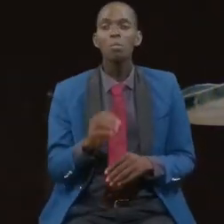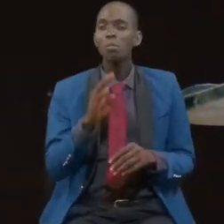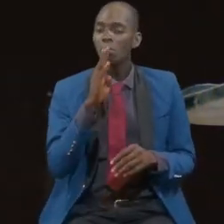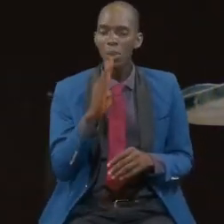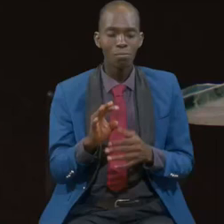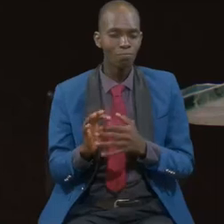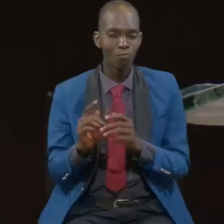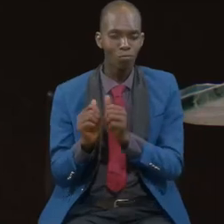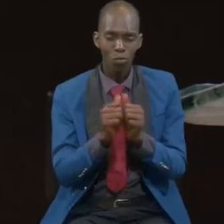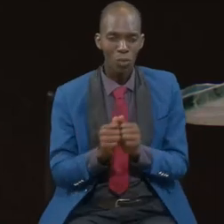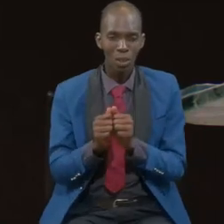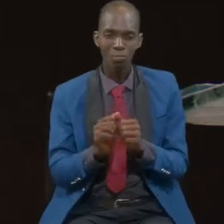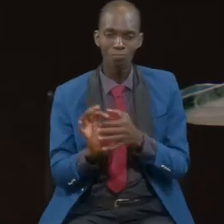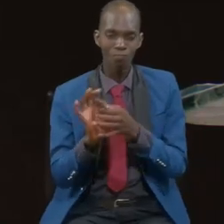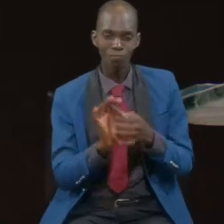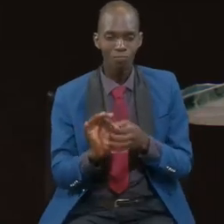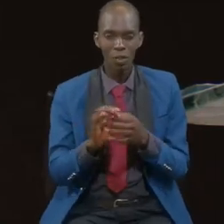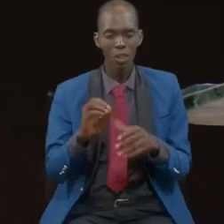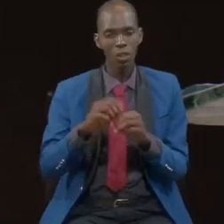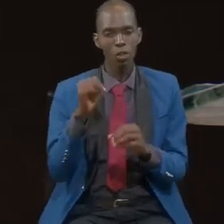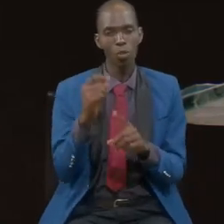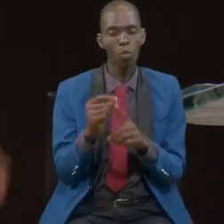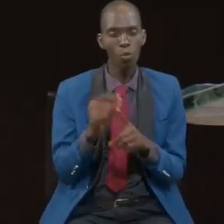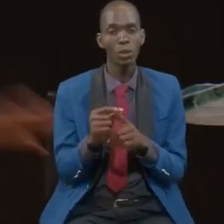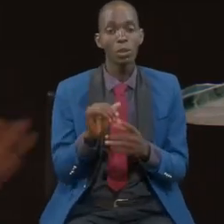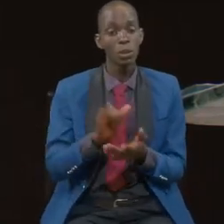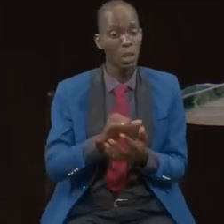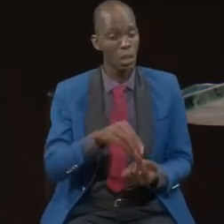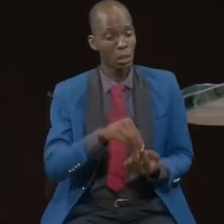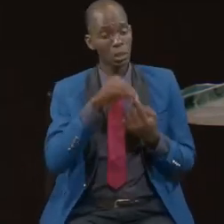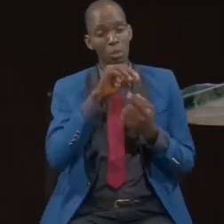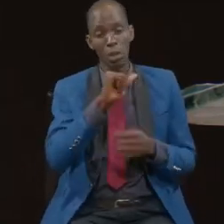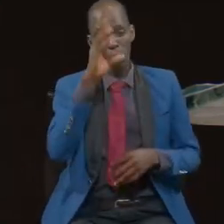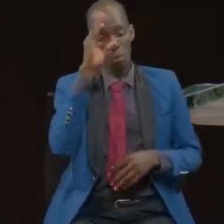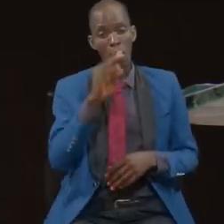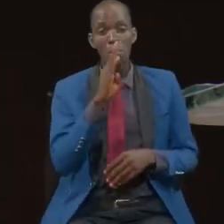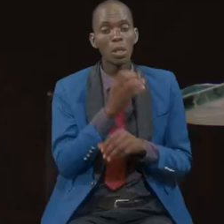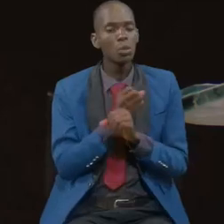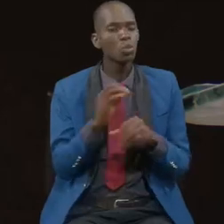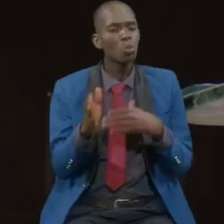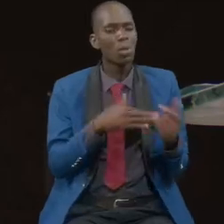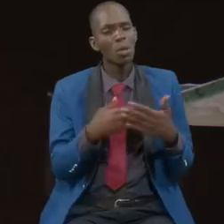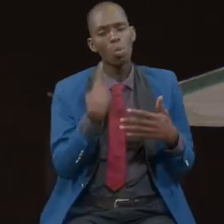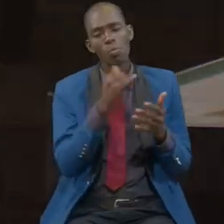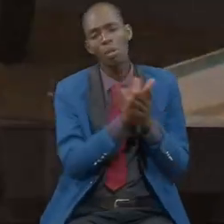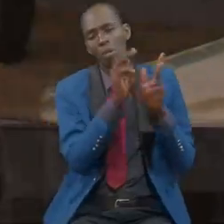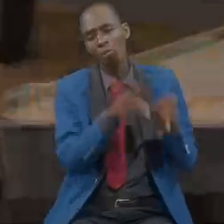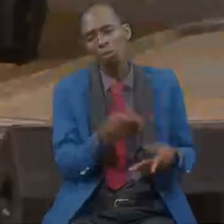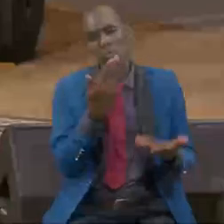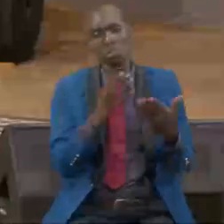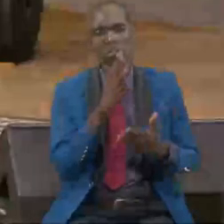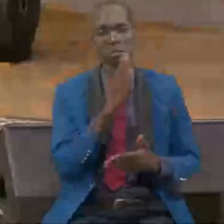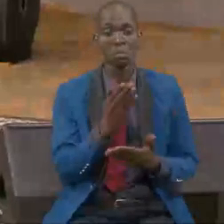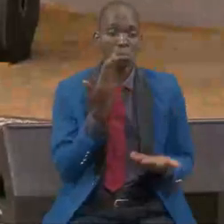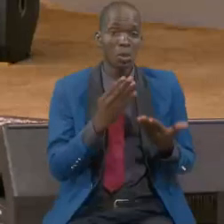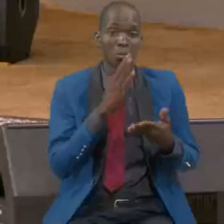mais qu'on soit uniforme sur la parole qui nous a été donnée. Si un homme ne naît de nouveau, qui que